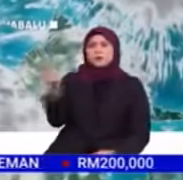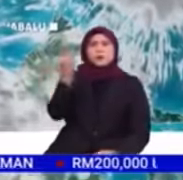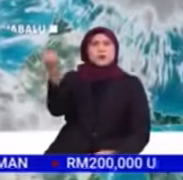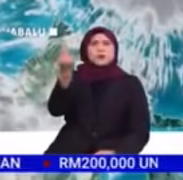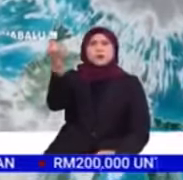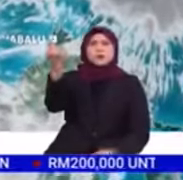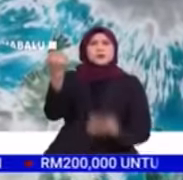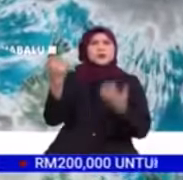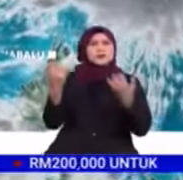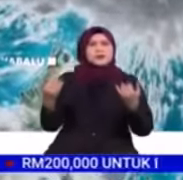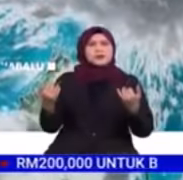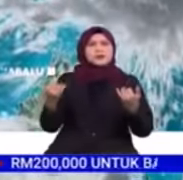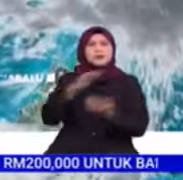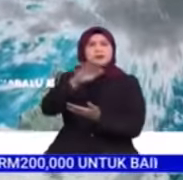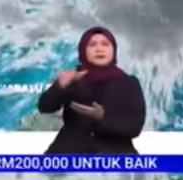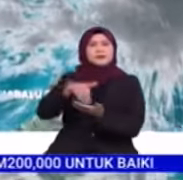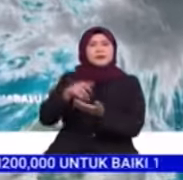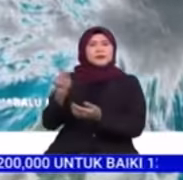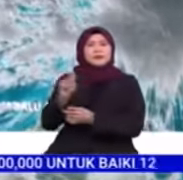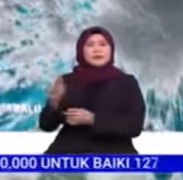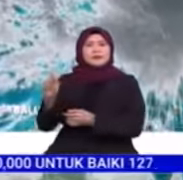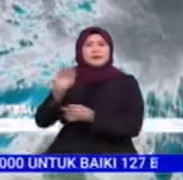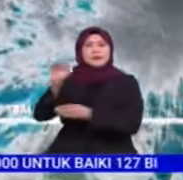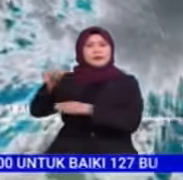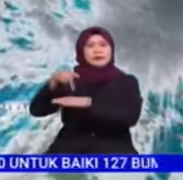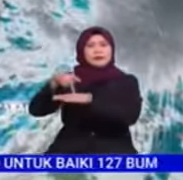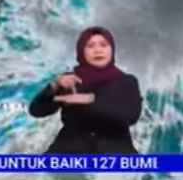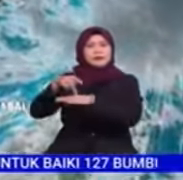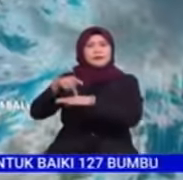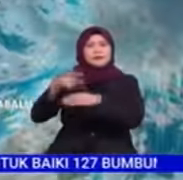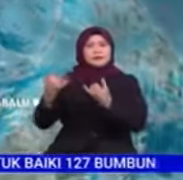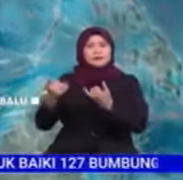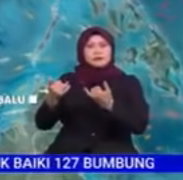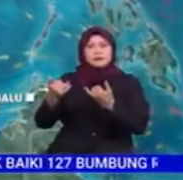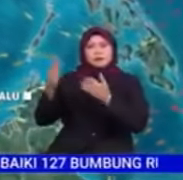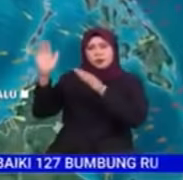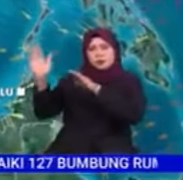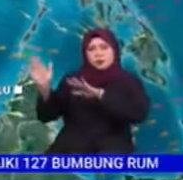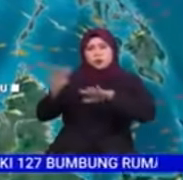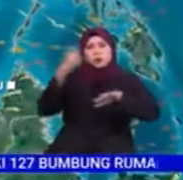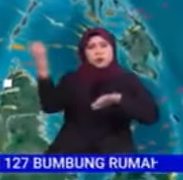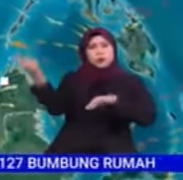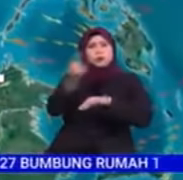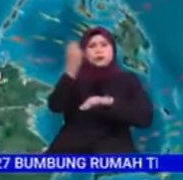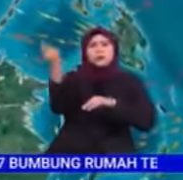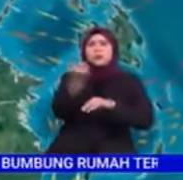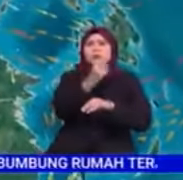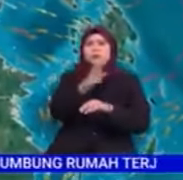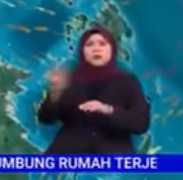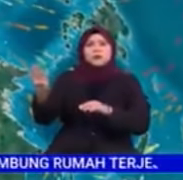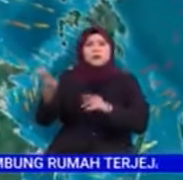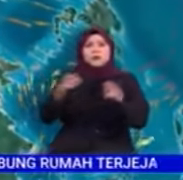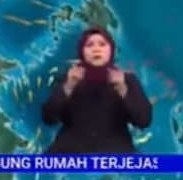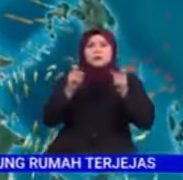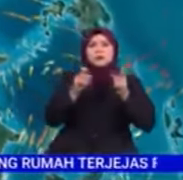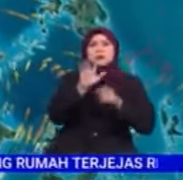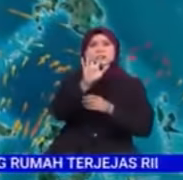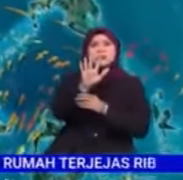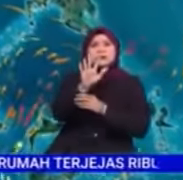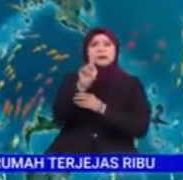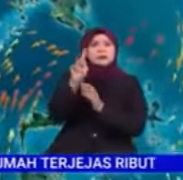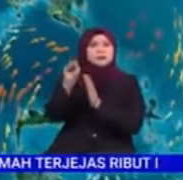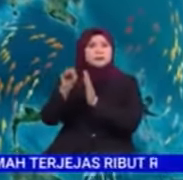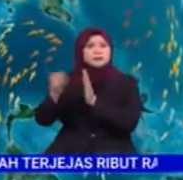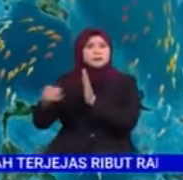kini sedang berada di Tenggara no City Filipina dan sedang bergerak menuju ke arah para dengan klo ane dimaklumi